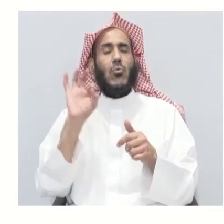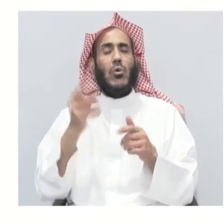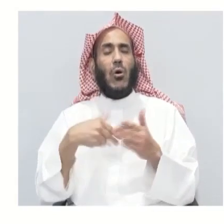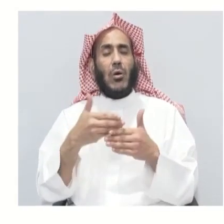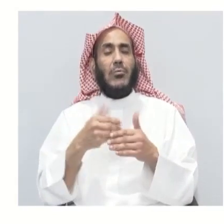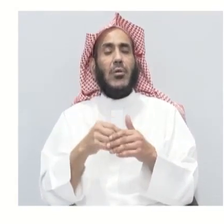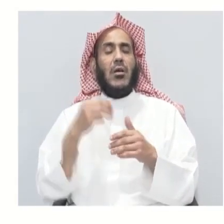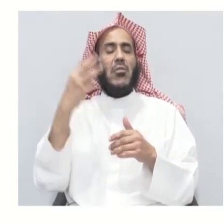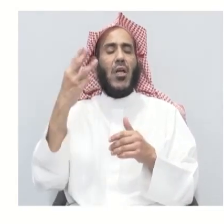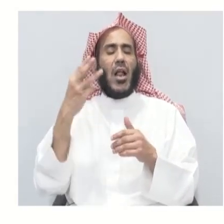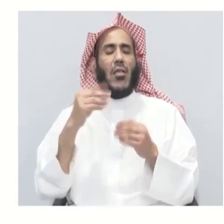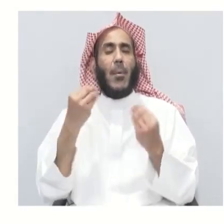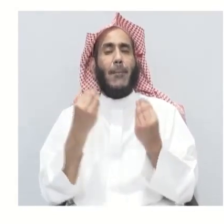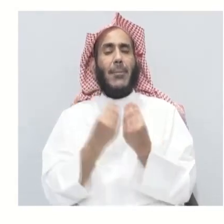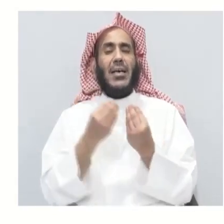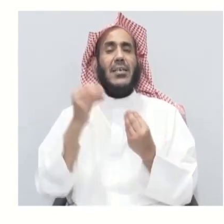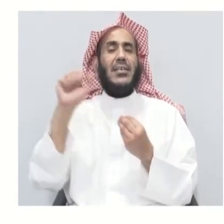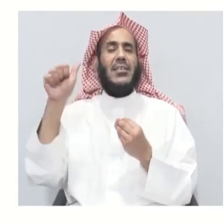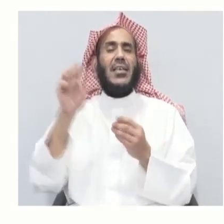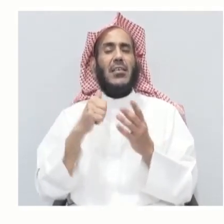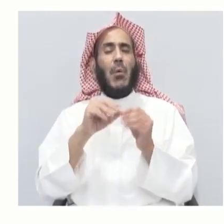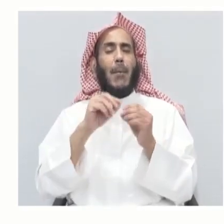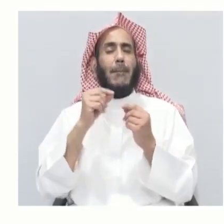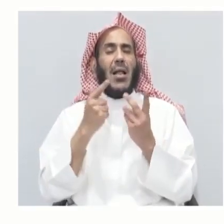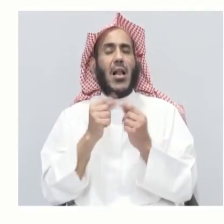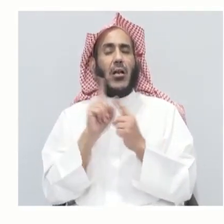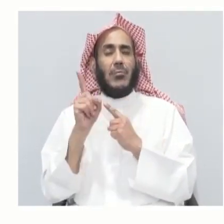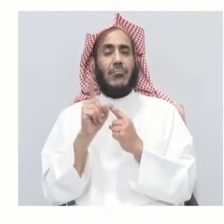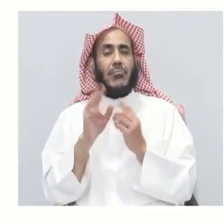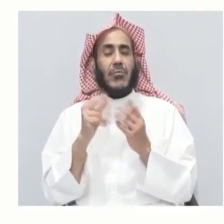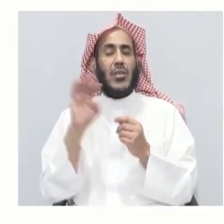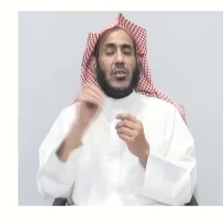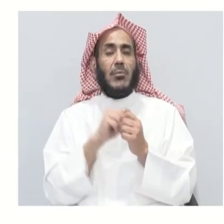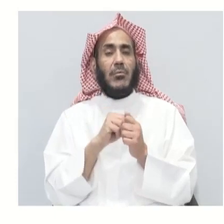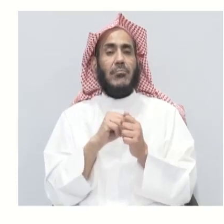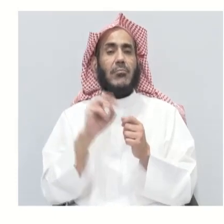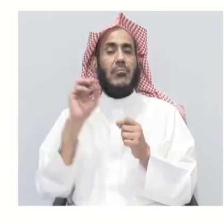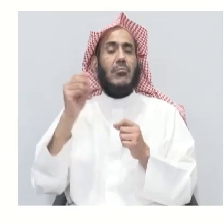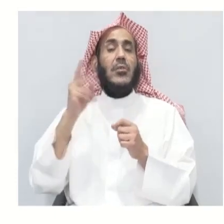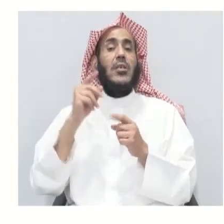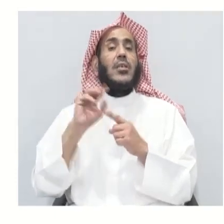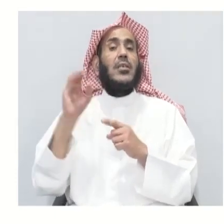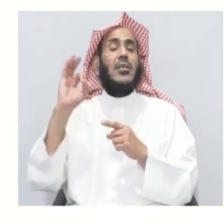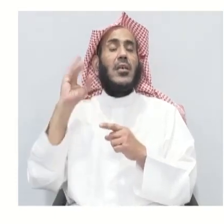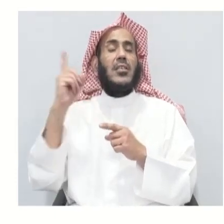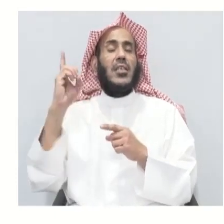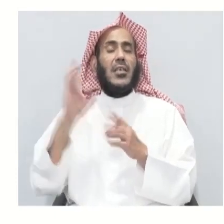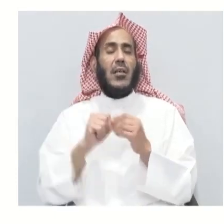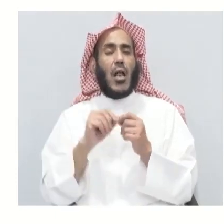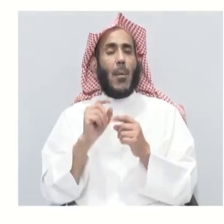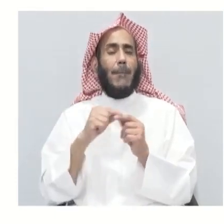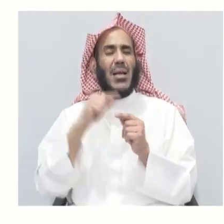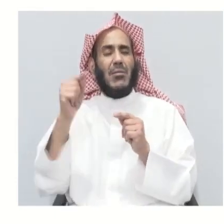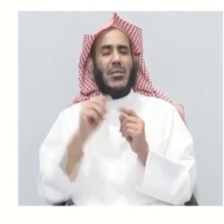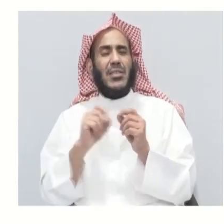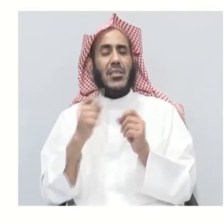ولتكن مثلا ثلاثه مع السته احسب الميل لها لنرى كيف خرجت الاجابه دي الميل هو يمثل ماذا